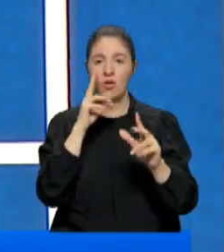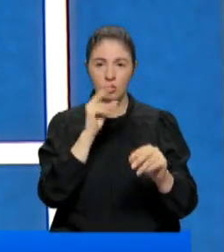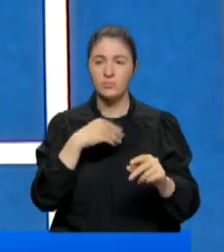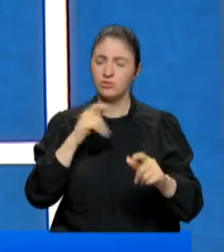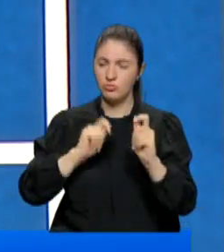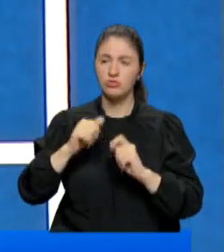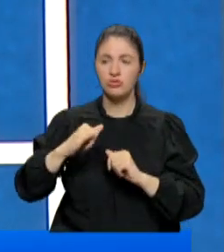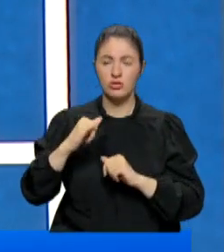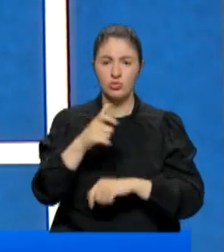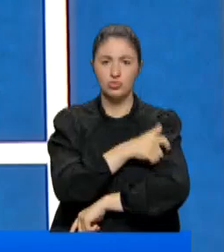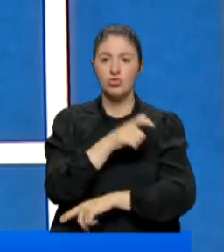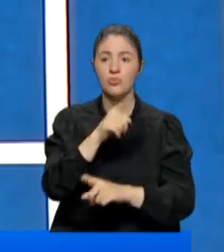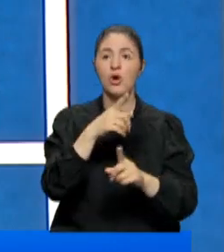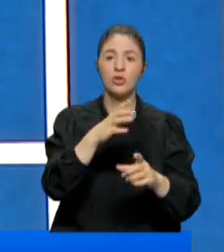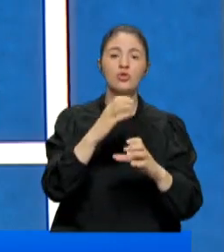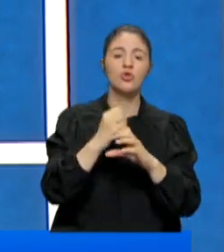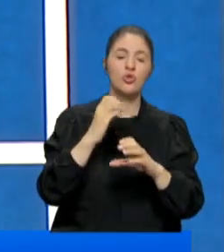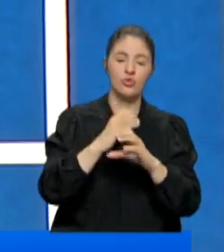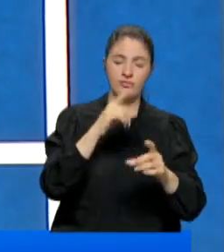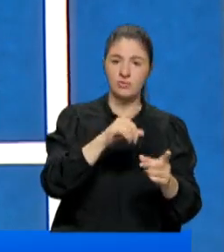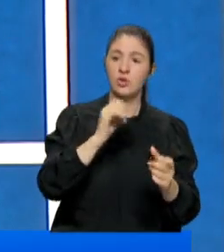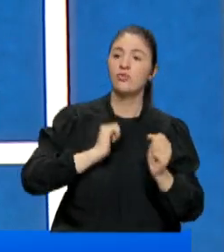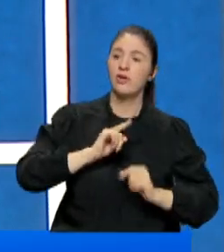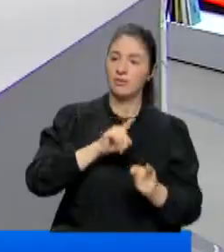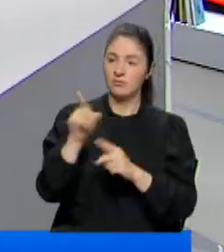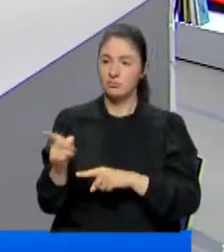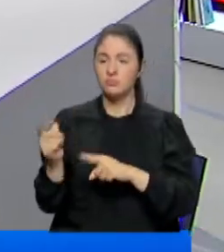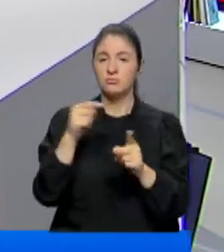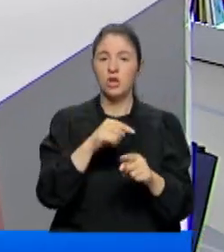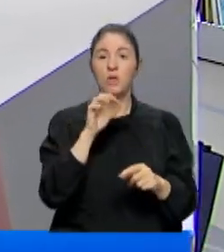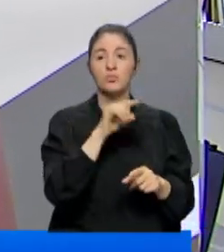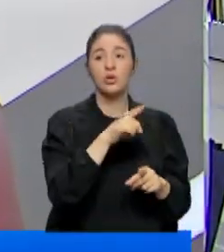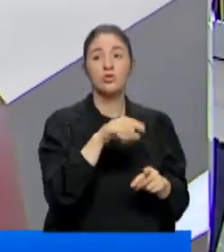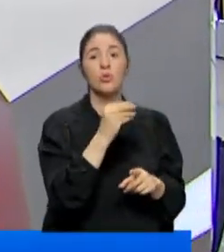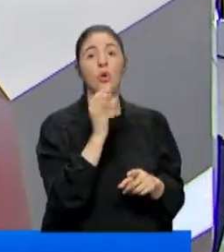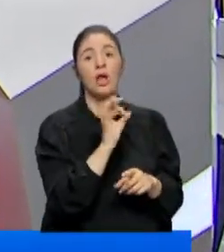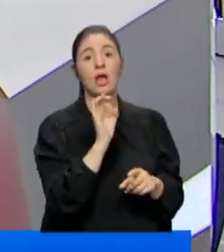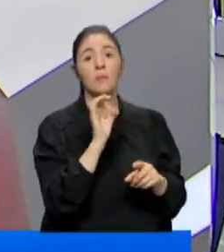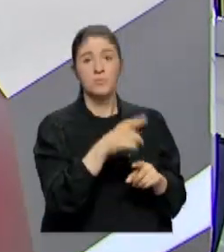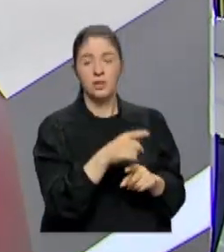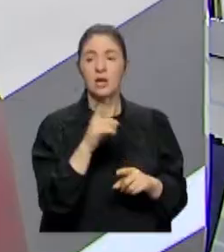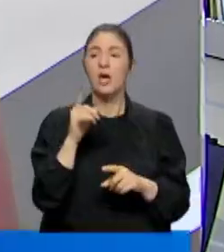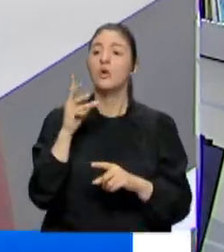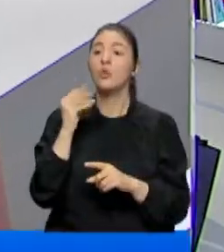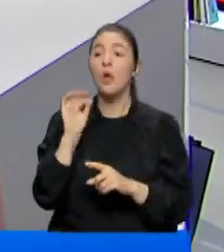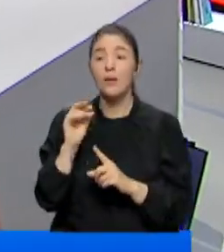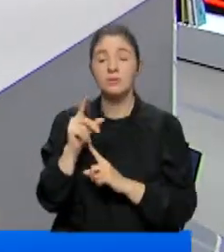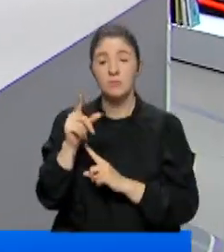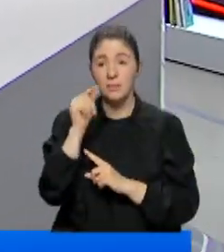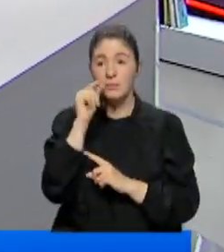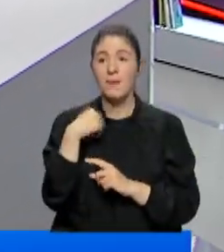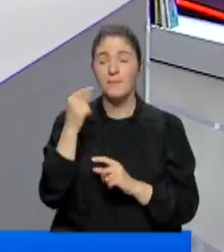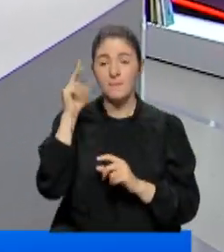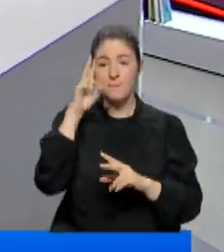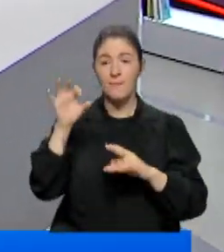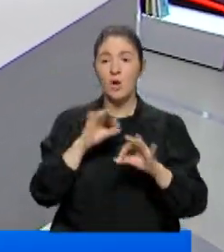da üniversiteye taşıyoruz ve geri getiriyoruz. Bunlar önemli. Evet. Şimdi Hacer Hanım'a ve sizi... Buyurun. İsmail Bey, mesela ben Beyoğlu'nda en